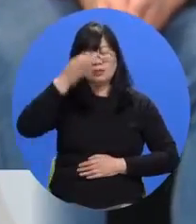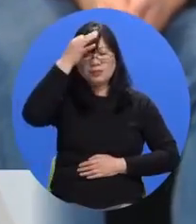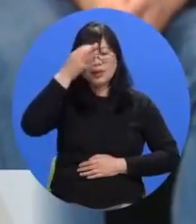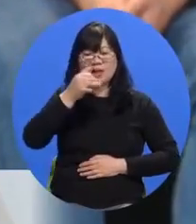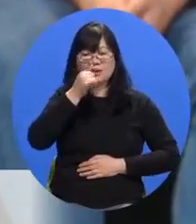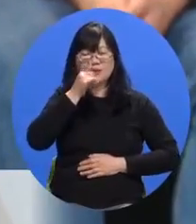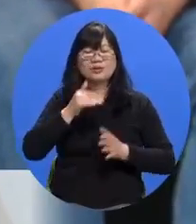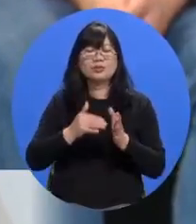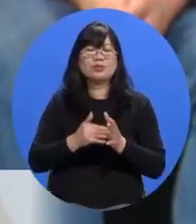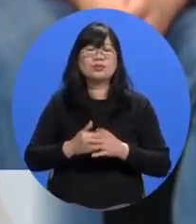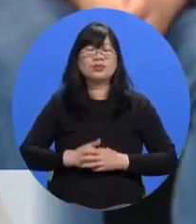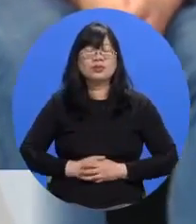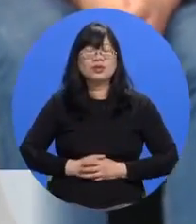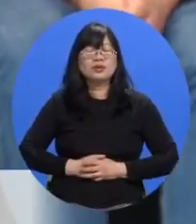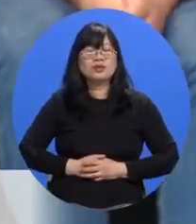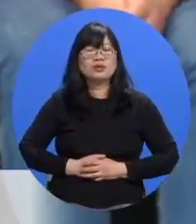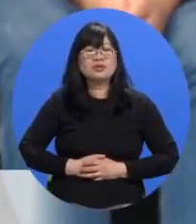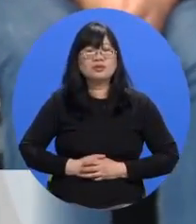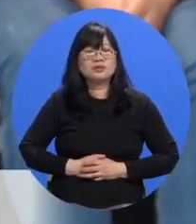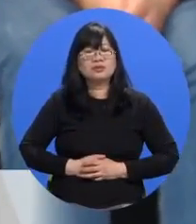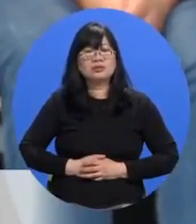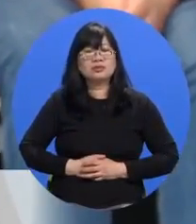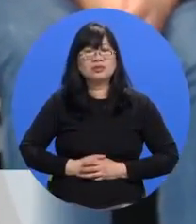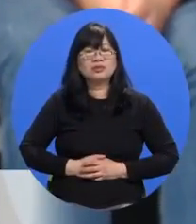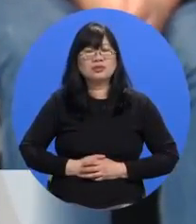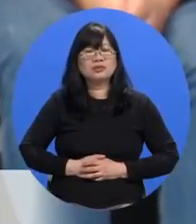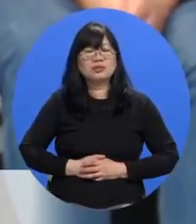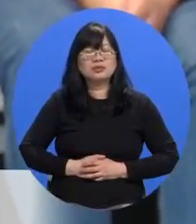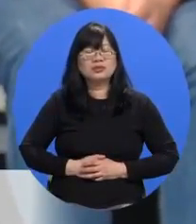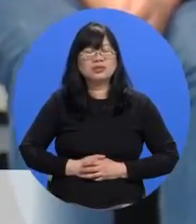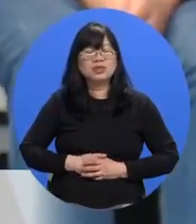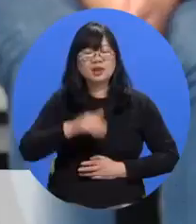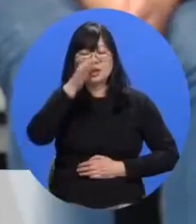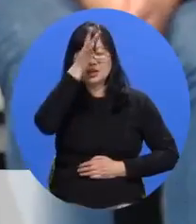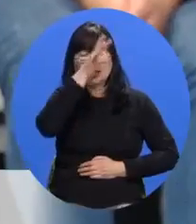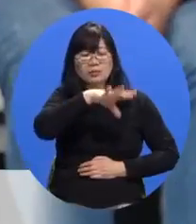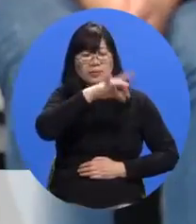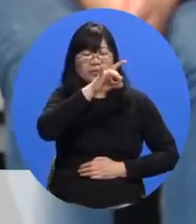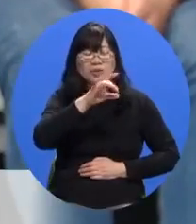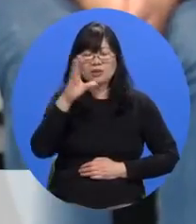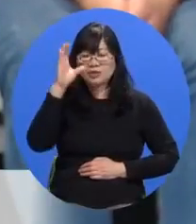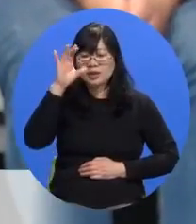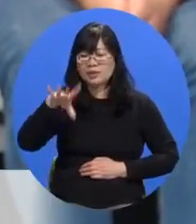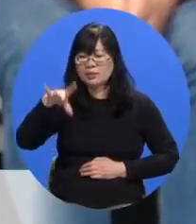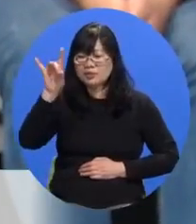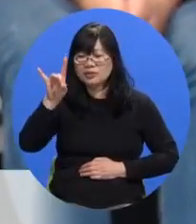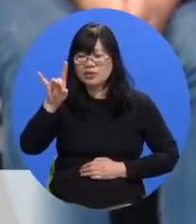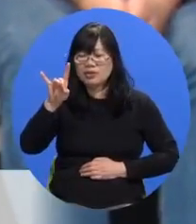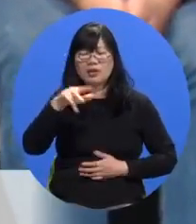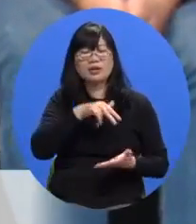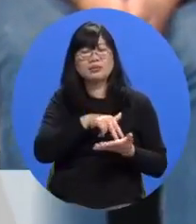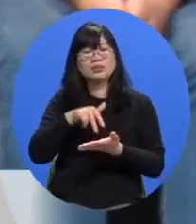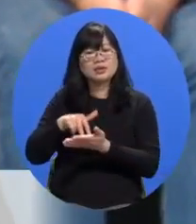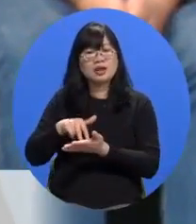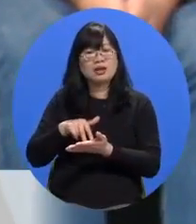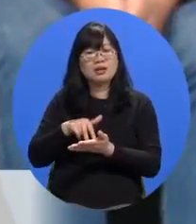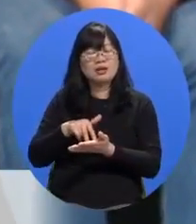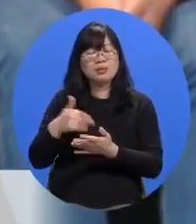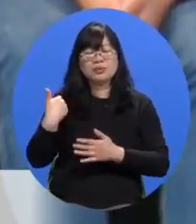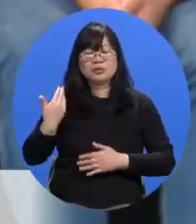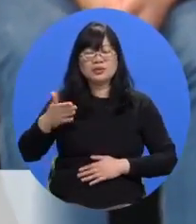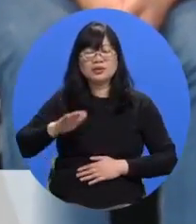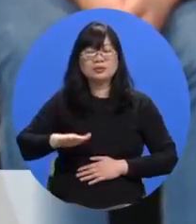하고 그렇지만 닭이 뭐냐 달걀이 면제냐 이런 차원일 수도